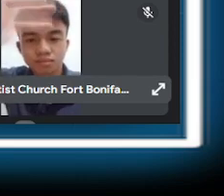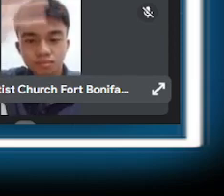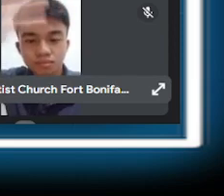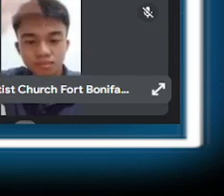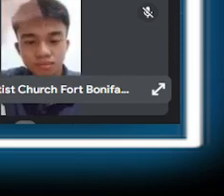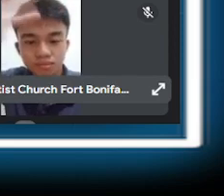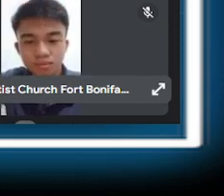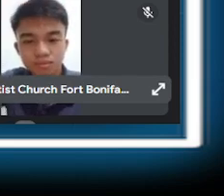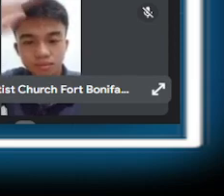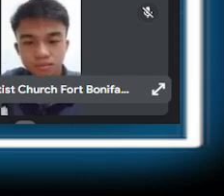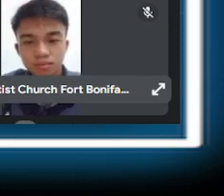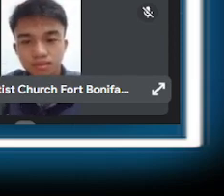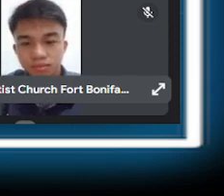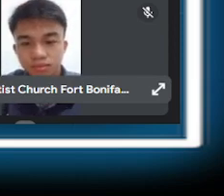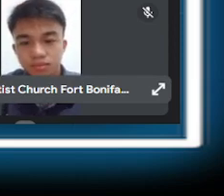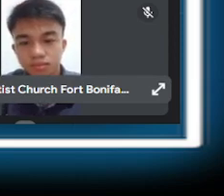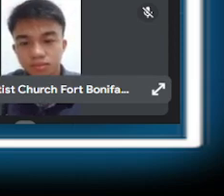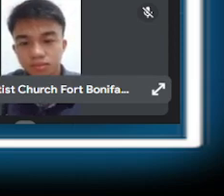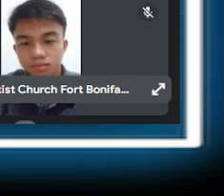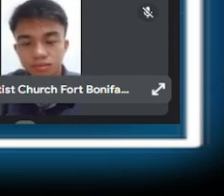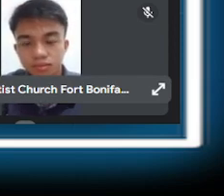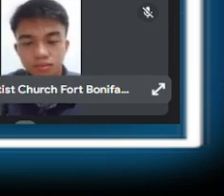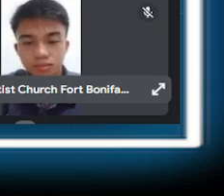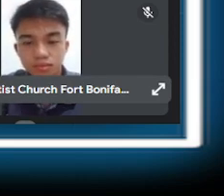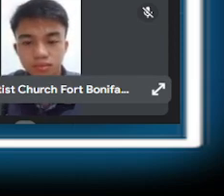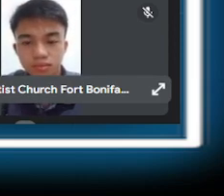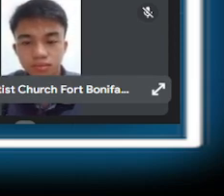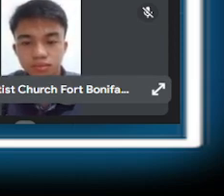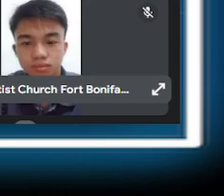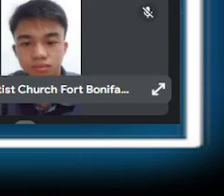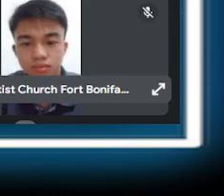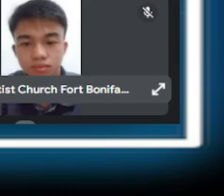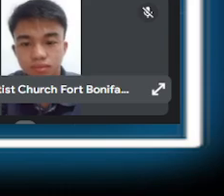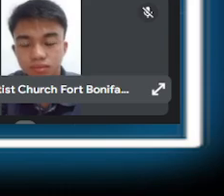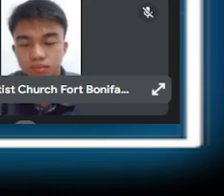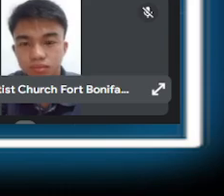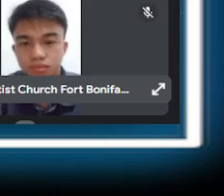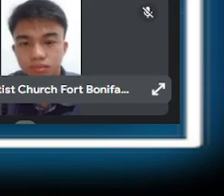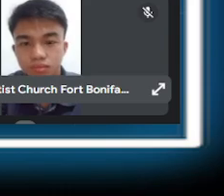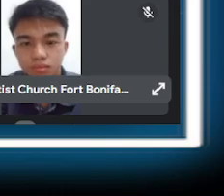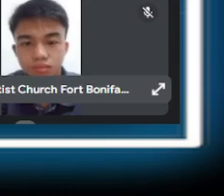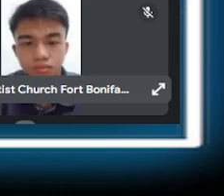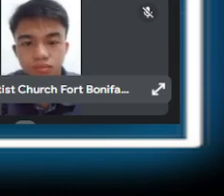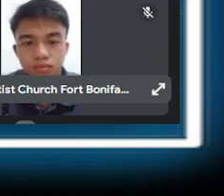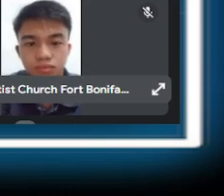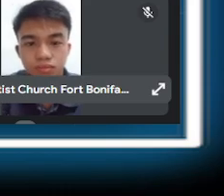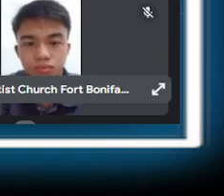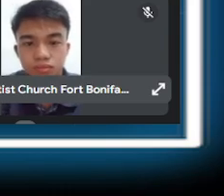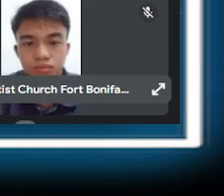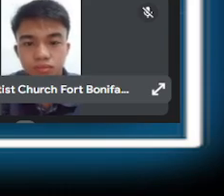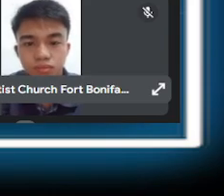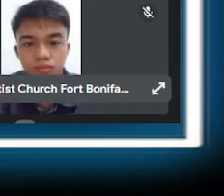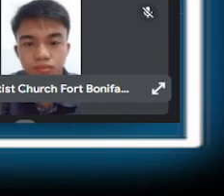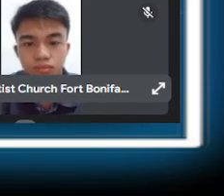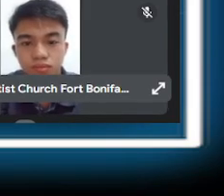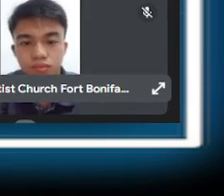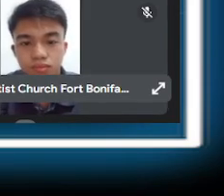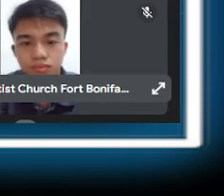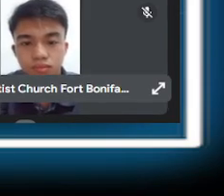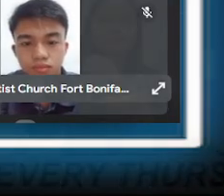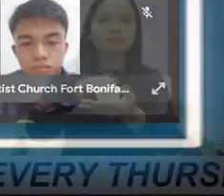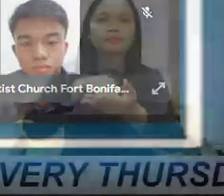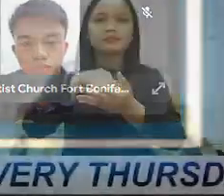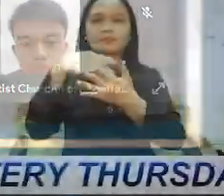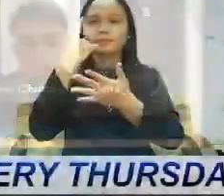being with us. And I believe that this will be a great help para sa inyo. Yan. Alright, so muli sa lahat ng